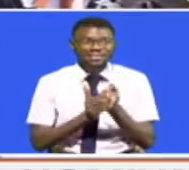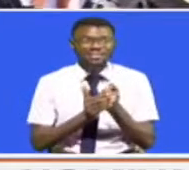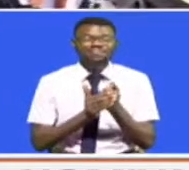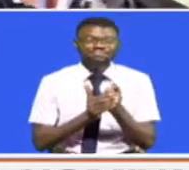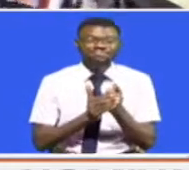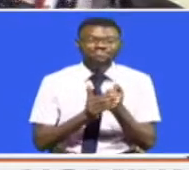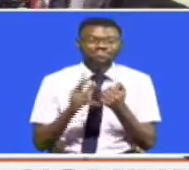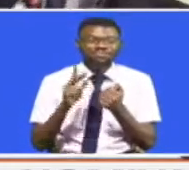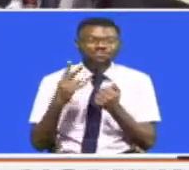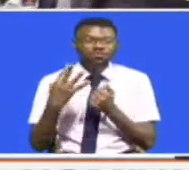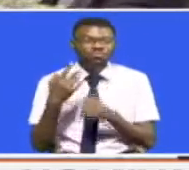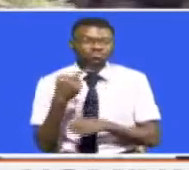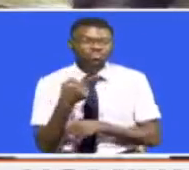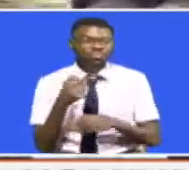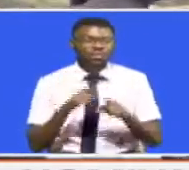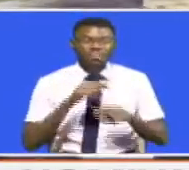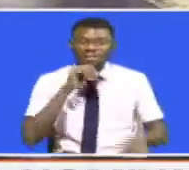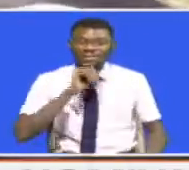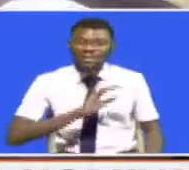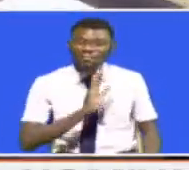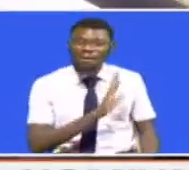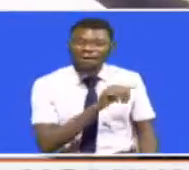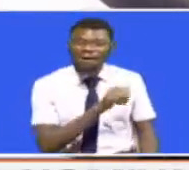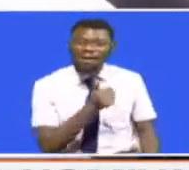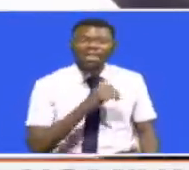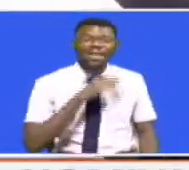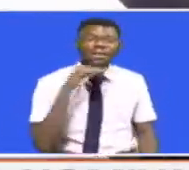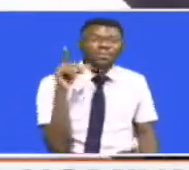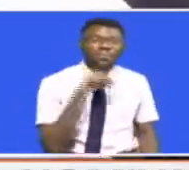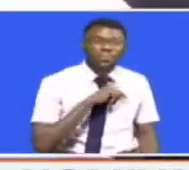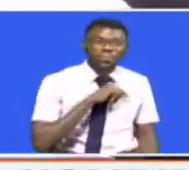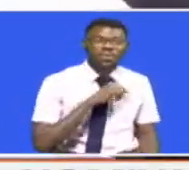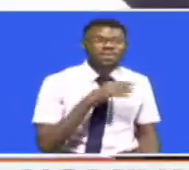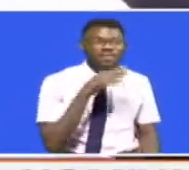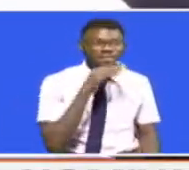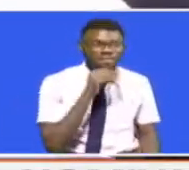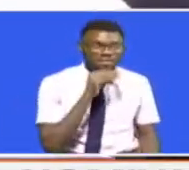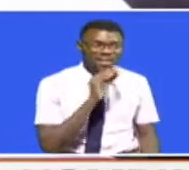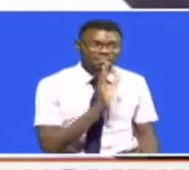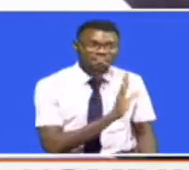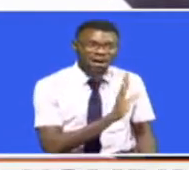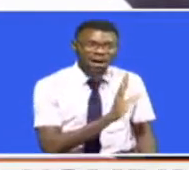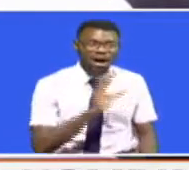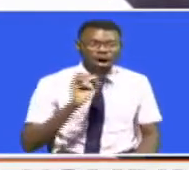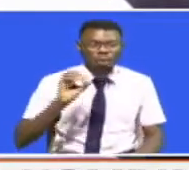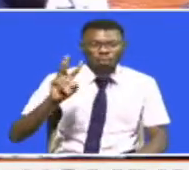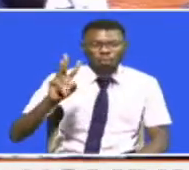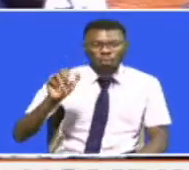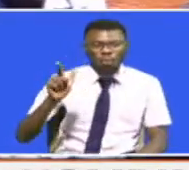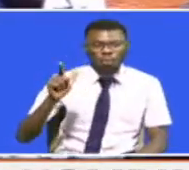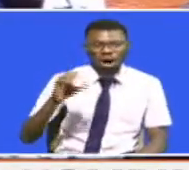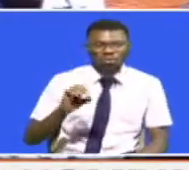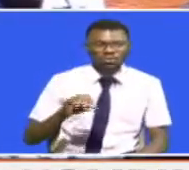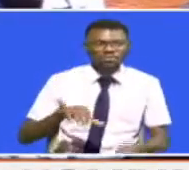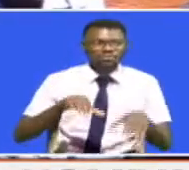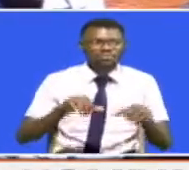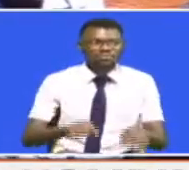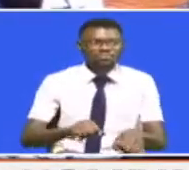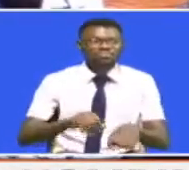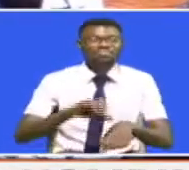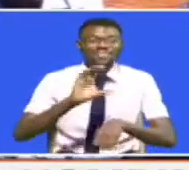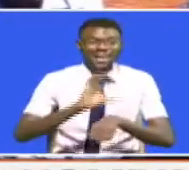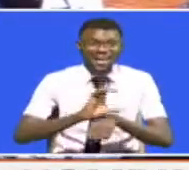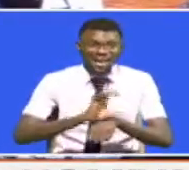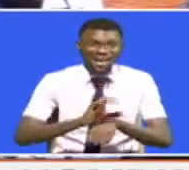ni marehemu Askofu Charles Owalo, babake waziri Owalo, kuchukua hatamu ya uongozi wa kanisa hili. Tofauti